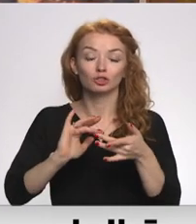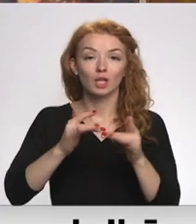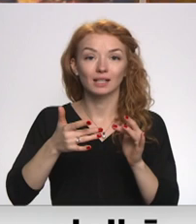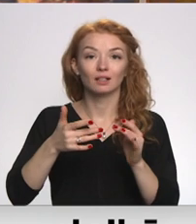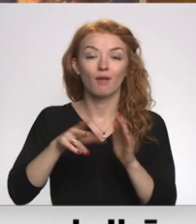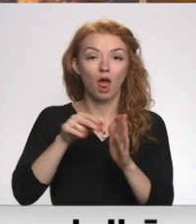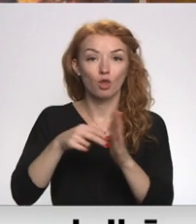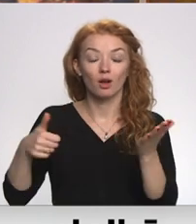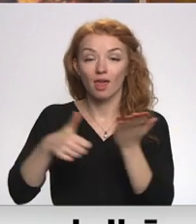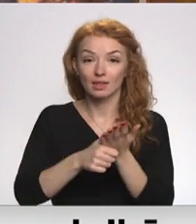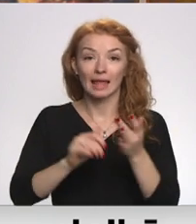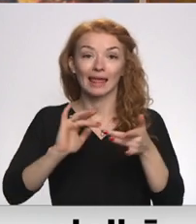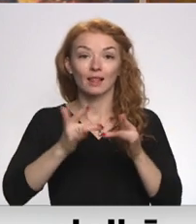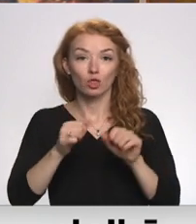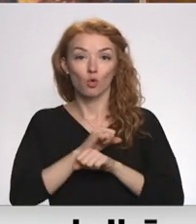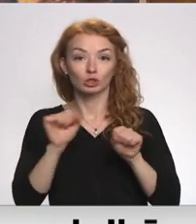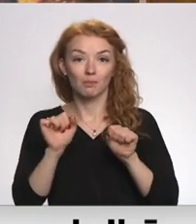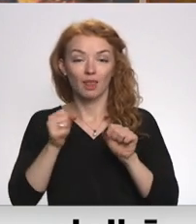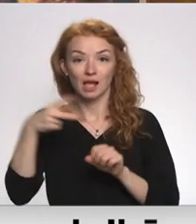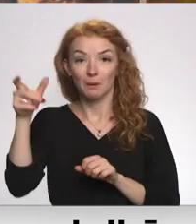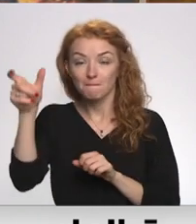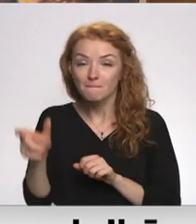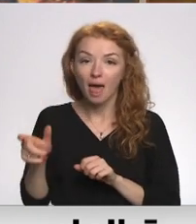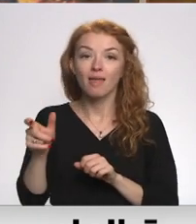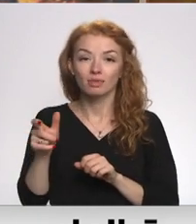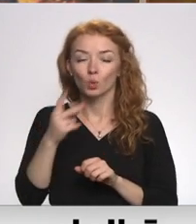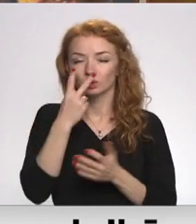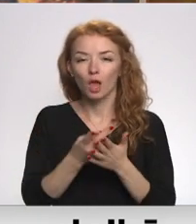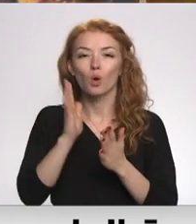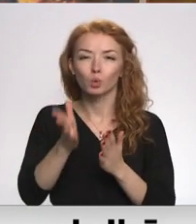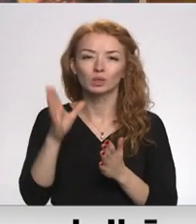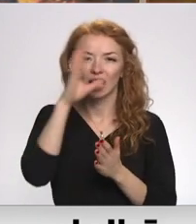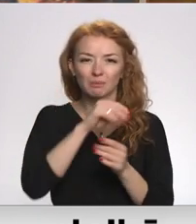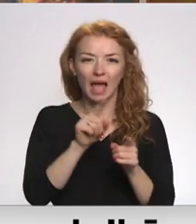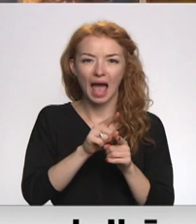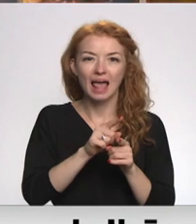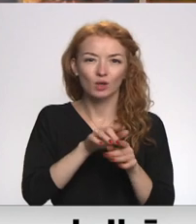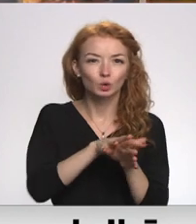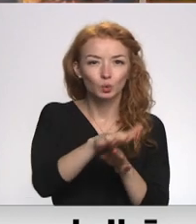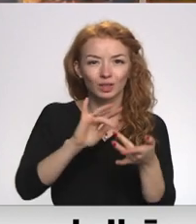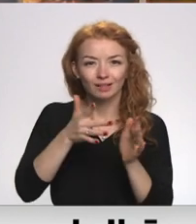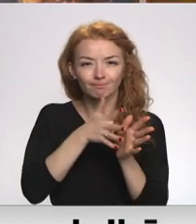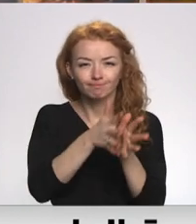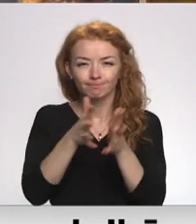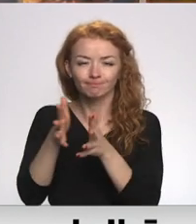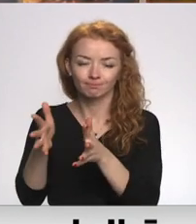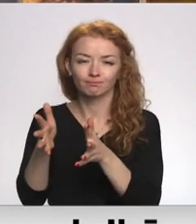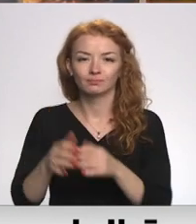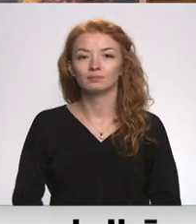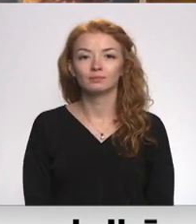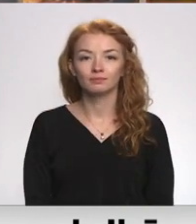reģistrs. Kiberdrošības eksperti brīdina, ka iespējams būs mēģinājumi ietekmēt vēlēšanu norisi, esot pamats domāt, ka gaidām